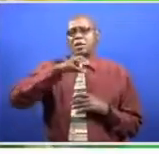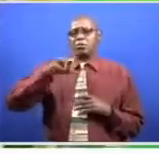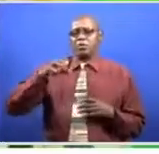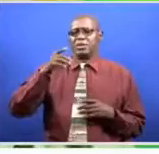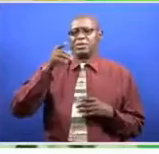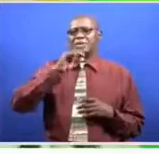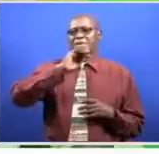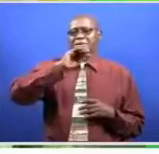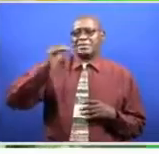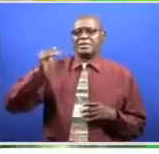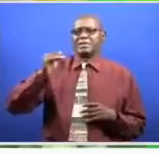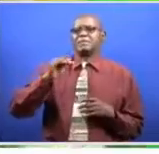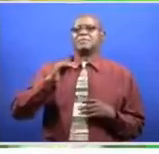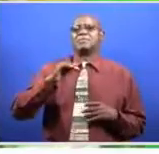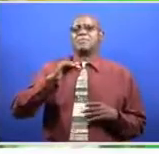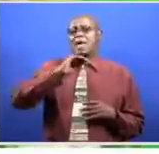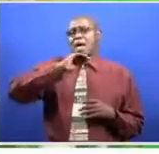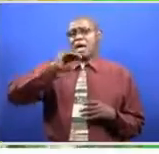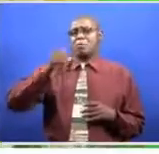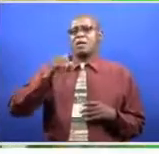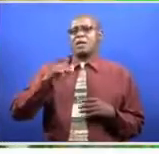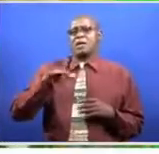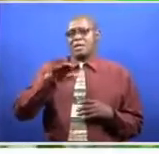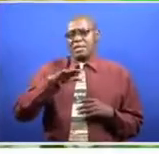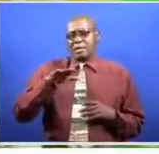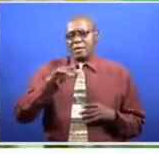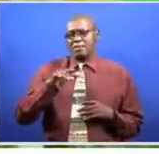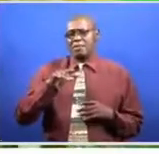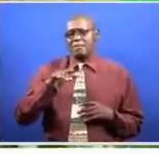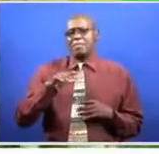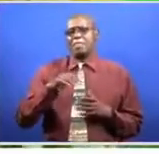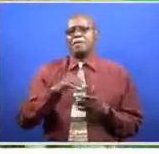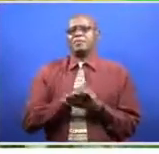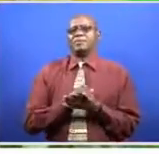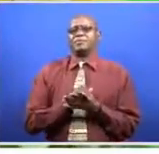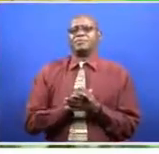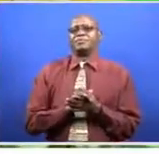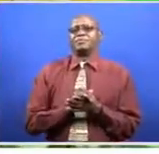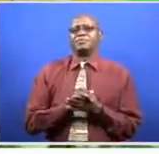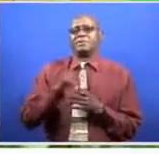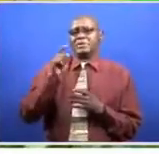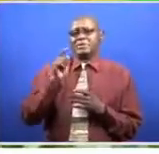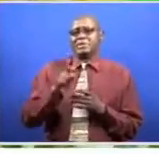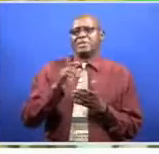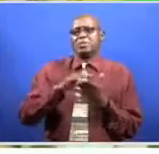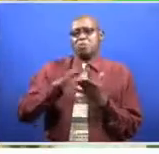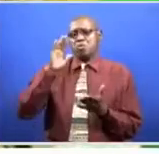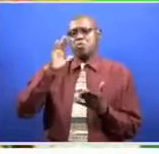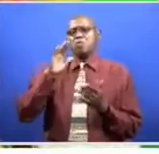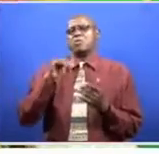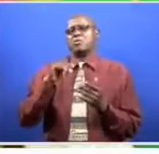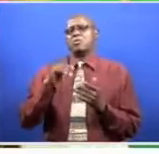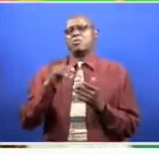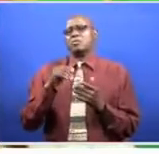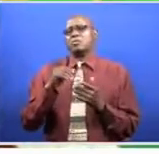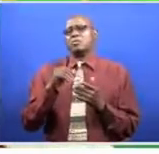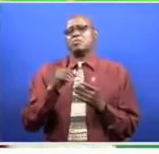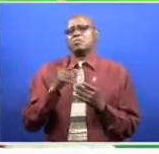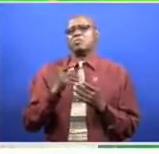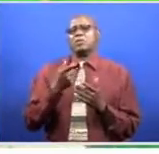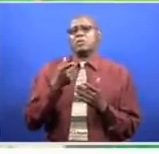city, is an urban area. Kwa hivyo tuna uhitaji mwingi sana kuliko ile budget tulionayo. Kwa hivyo tunakuja na